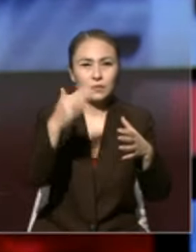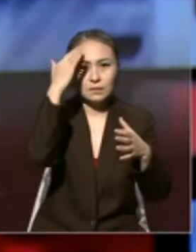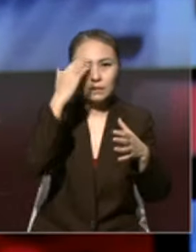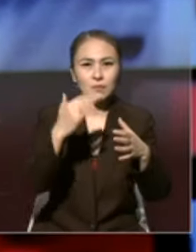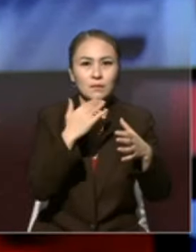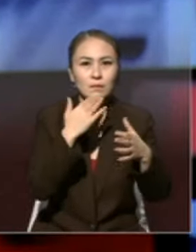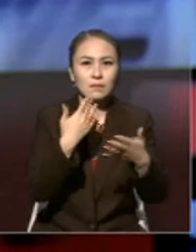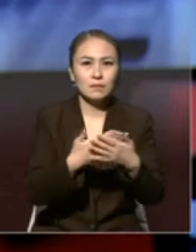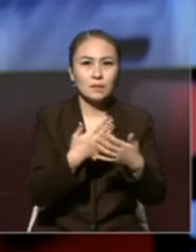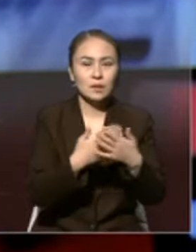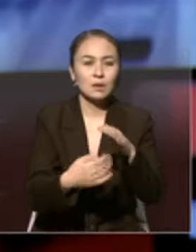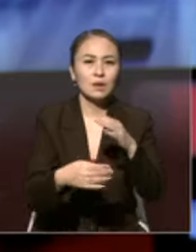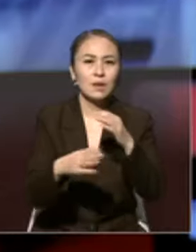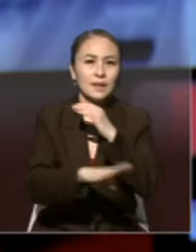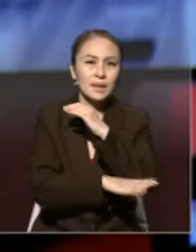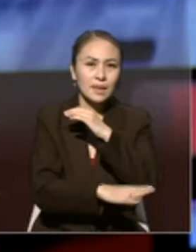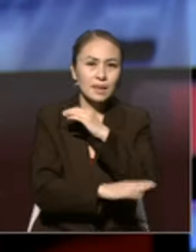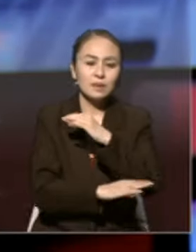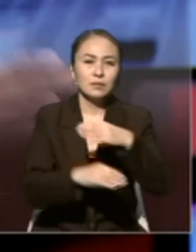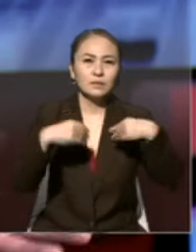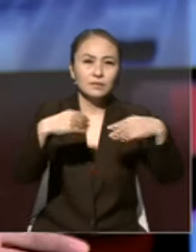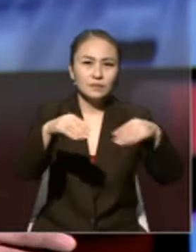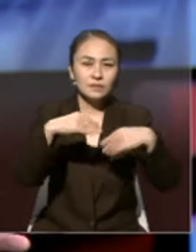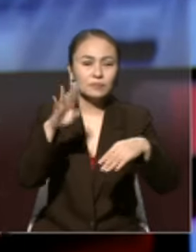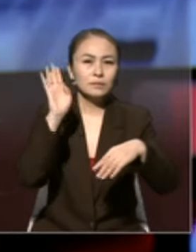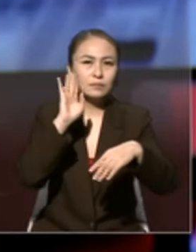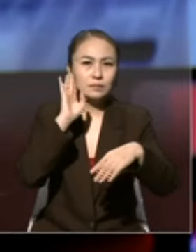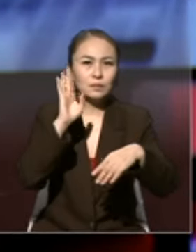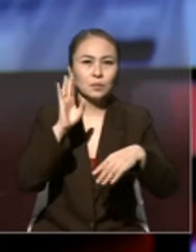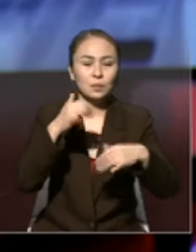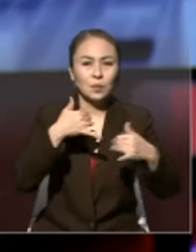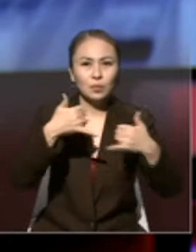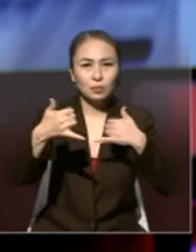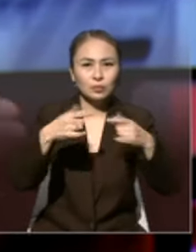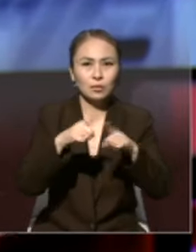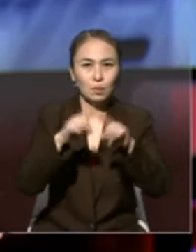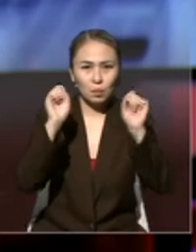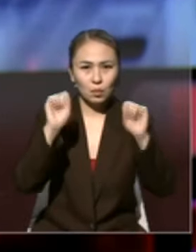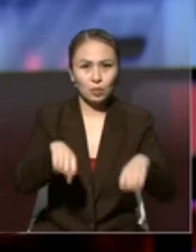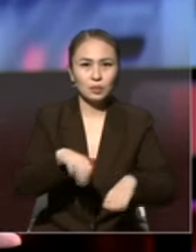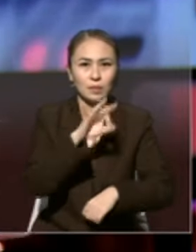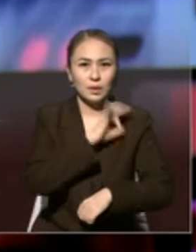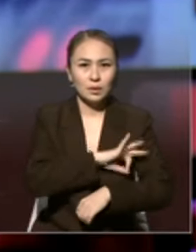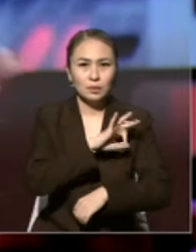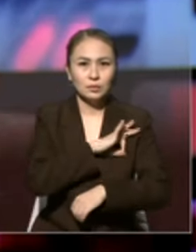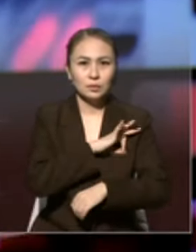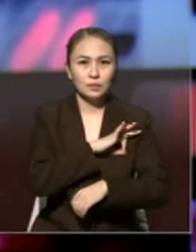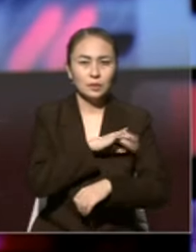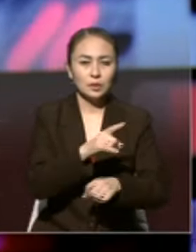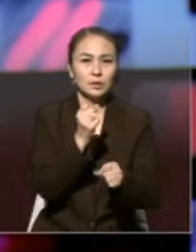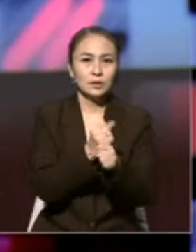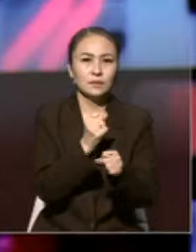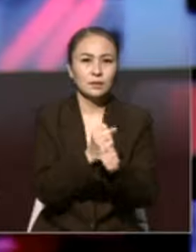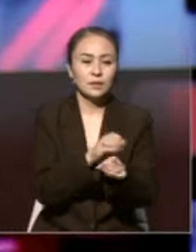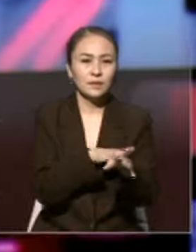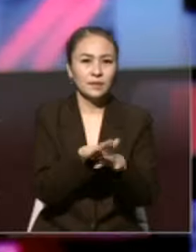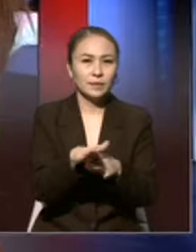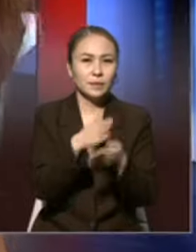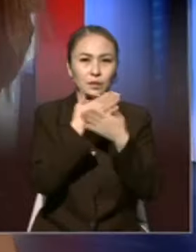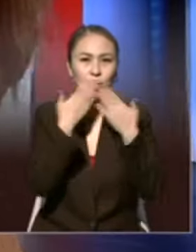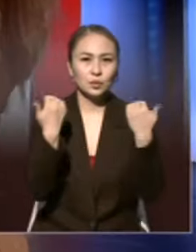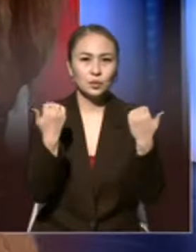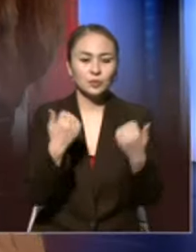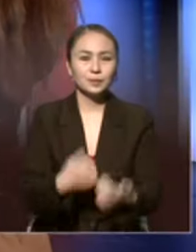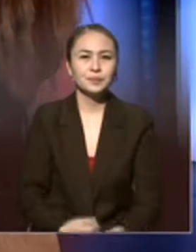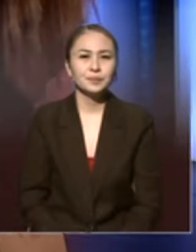тұрым, ағаш суаруы бар, тағы да басқа да жасыл желектерді суару бар, соған пайдалануға болады ғой. Болады, бірақ ол жұмыстар бізде істелінбейді.